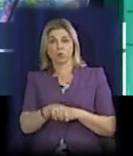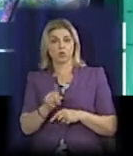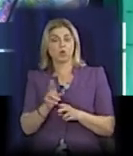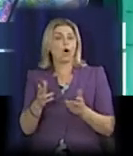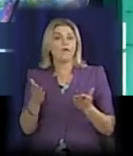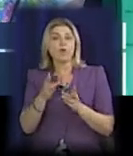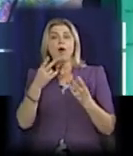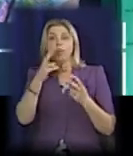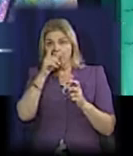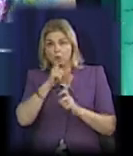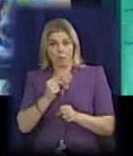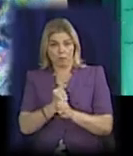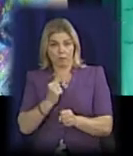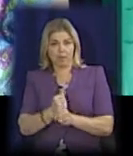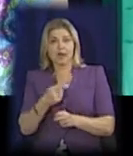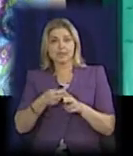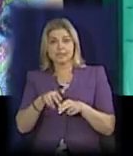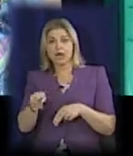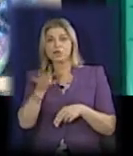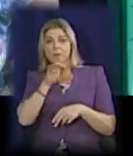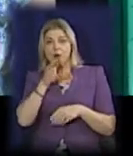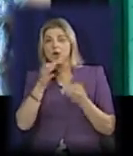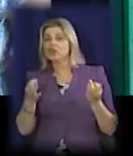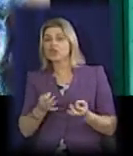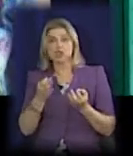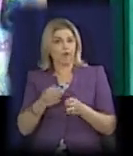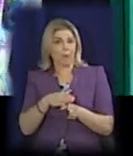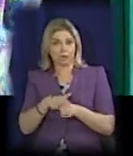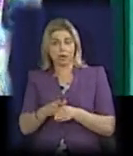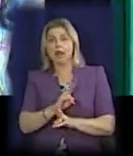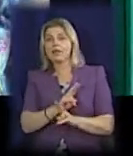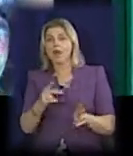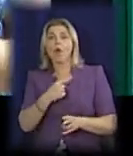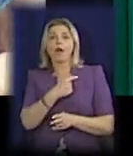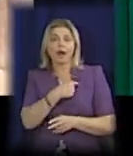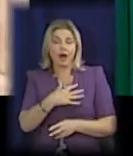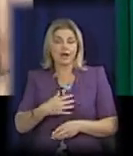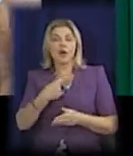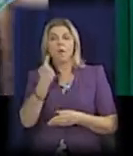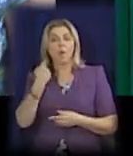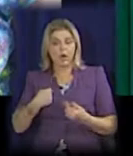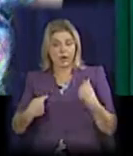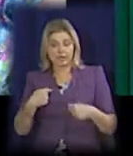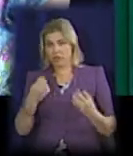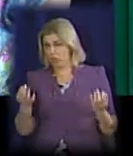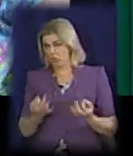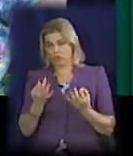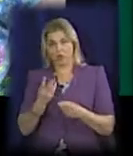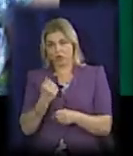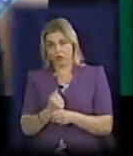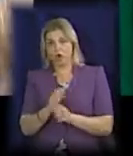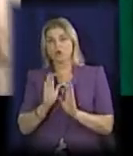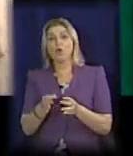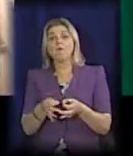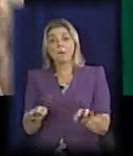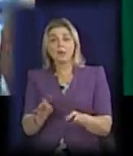зробила або щось інше. Ця собака. Нічого абсолютно, ніякої рани, ніякого порізу, нічого вона не зробила. І ми тільки її